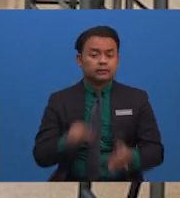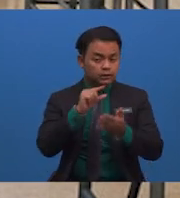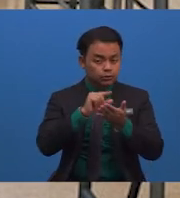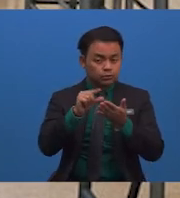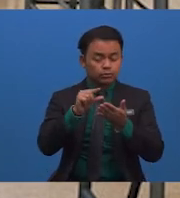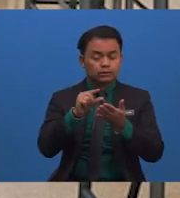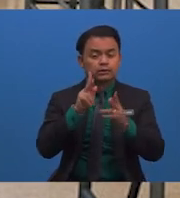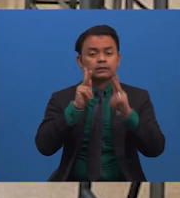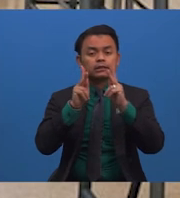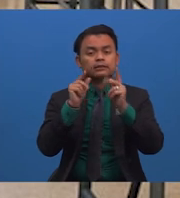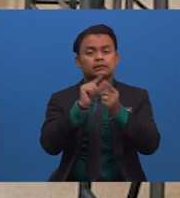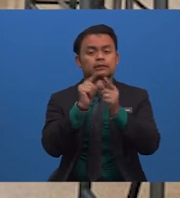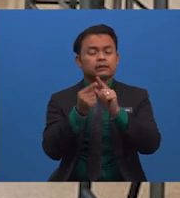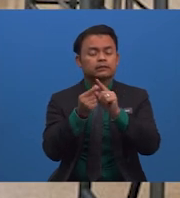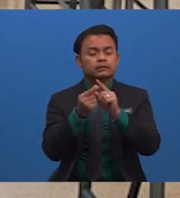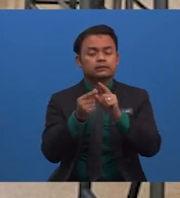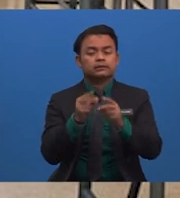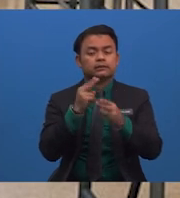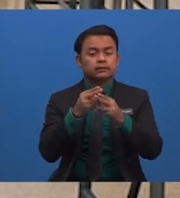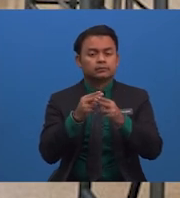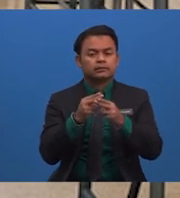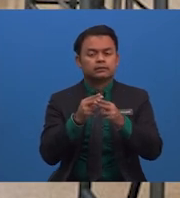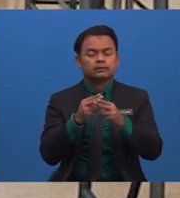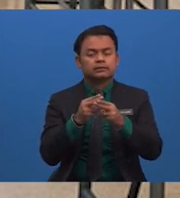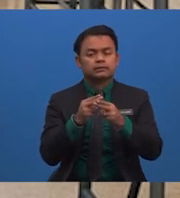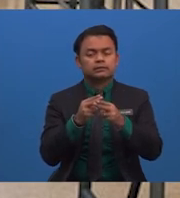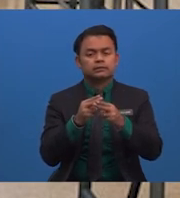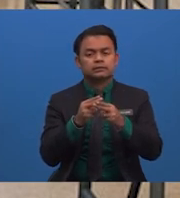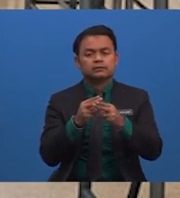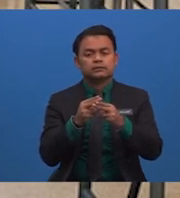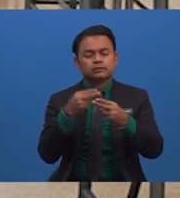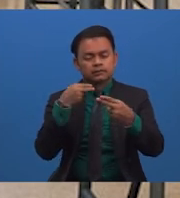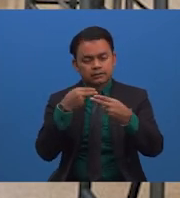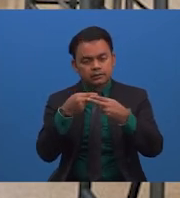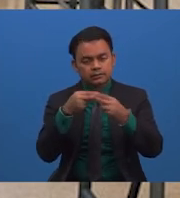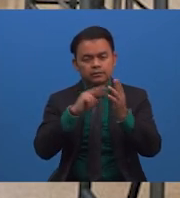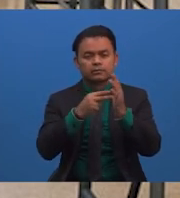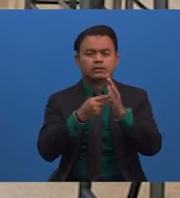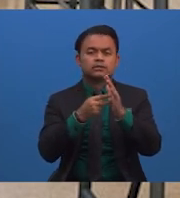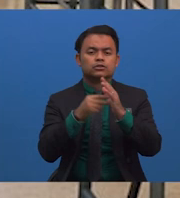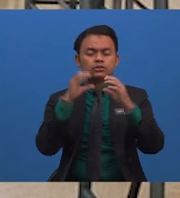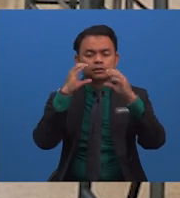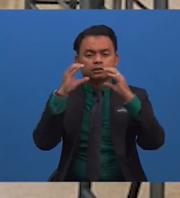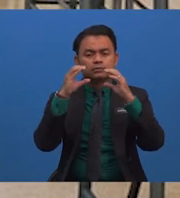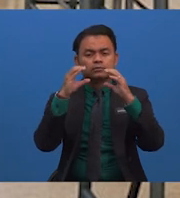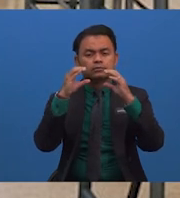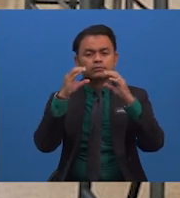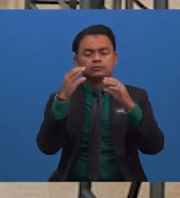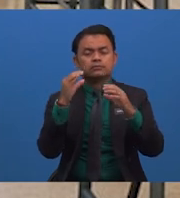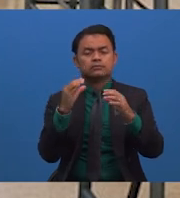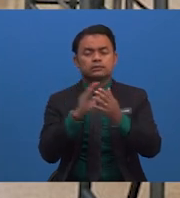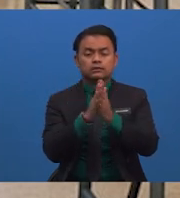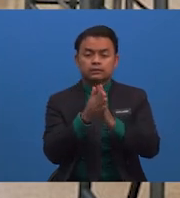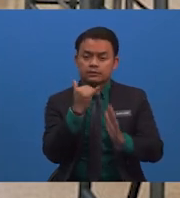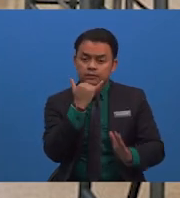ganti nama sehingga menyebabkan maksud percakapan tidak tepat. Terutama dalam